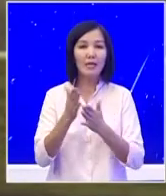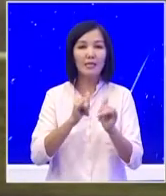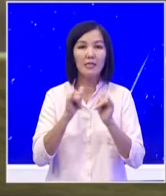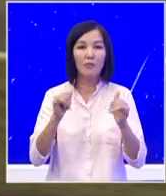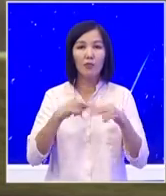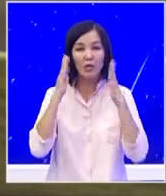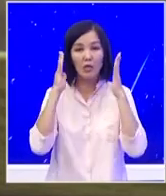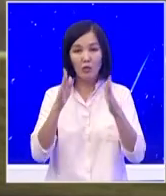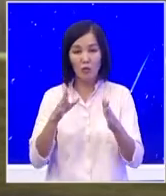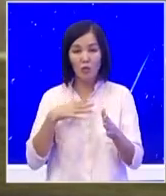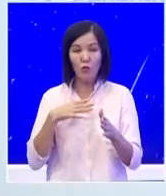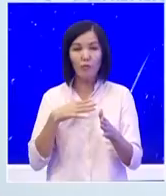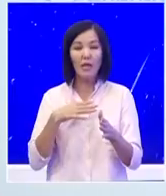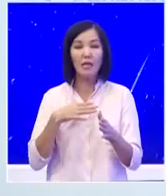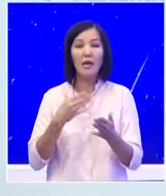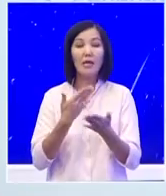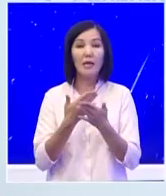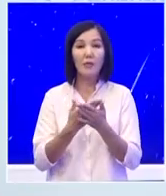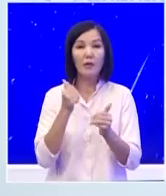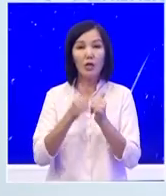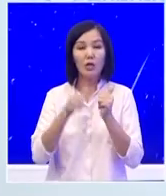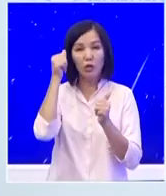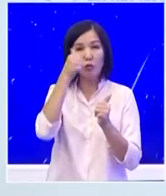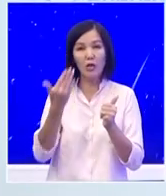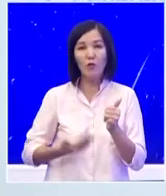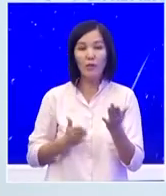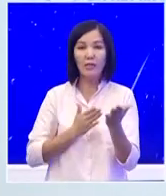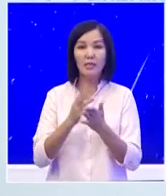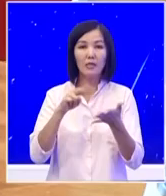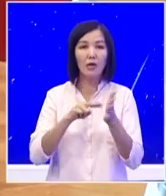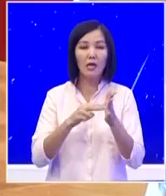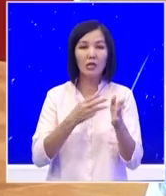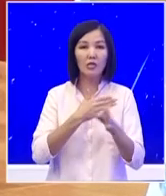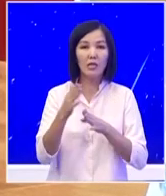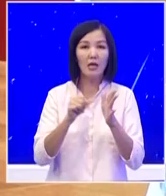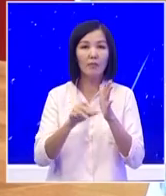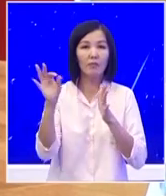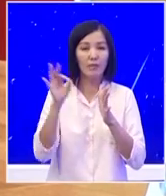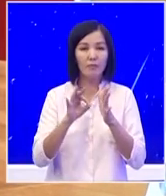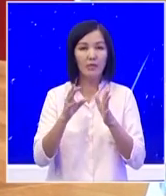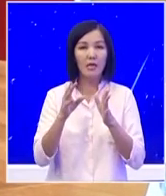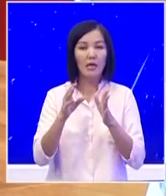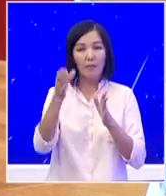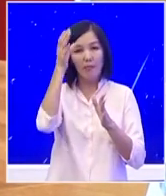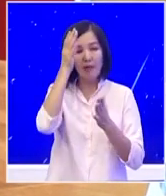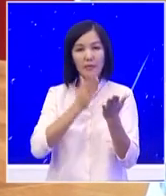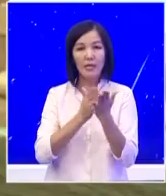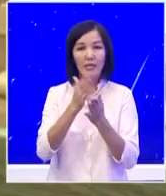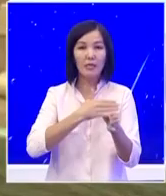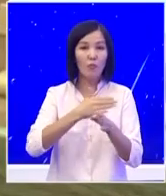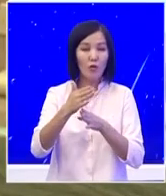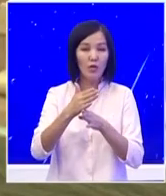ерекше көңіл бөлініп келеді. Сөзімізге дәлел, жыл сайынғы әлеуметтік саладағы бюджет қаражатының 65% тек білім беруге